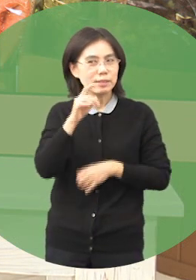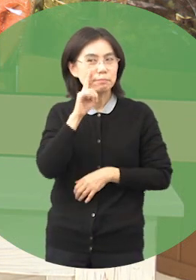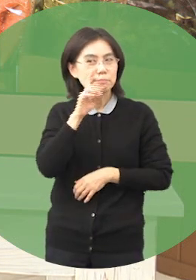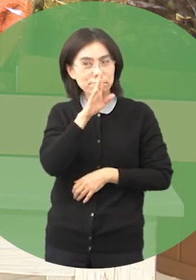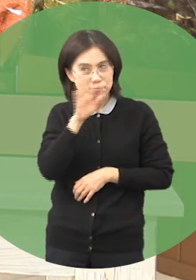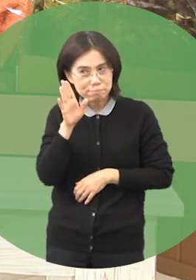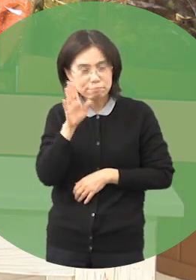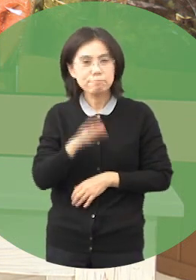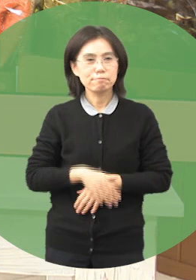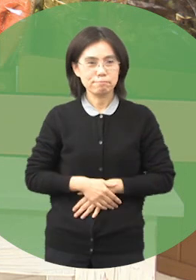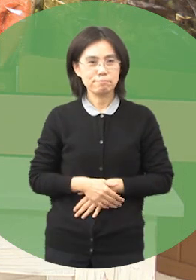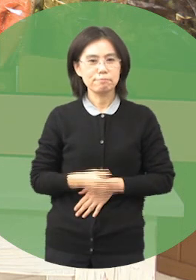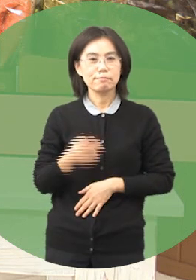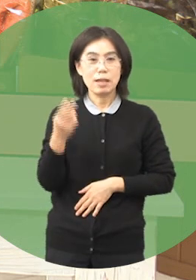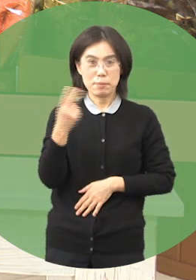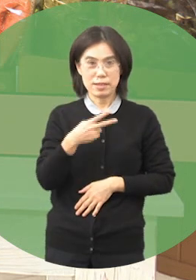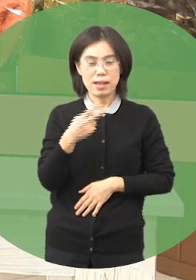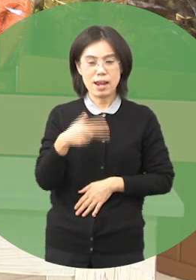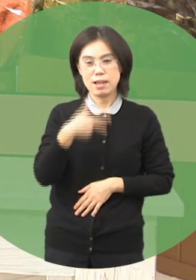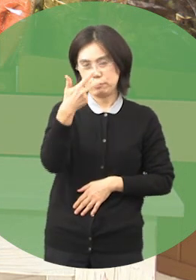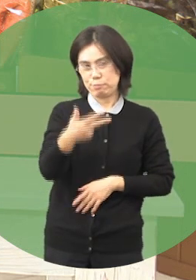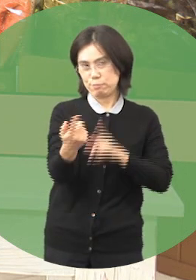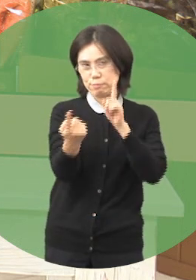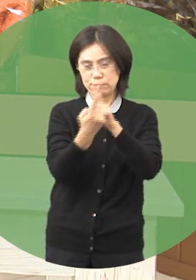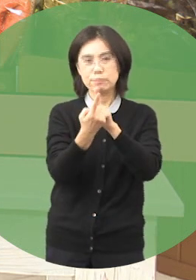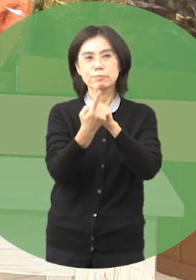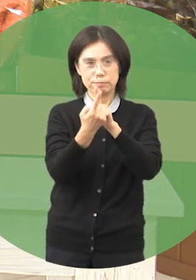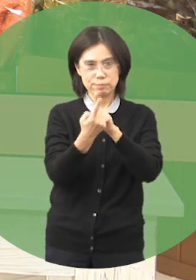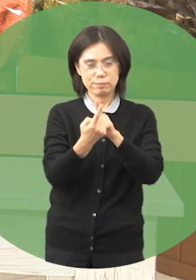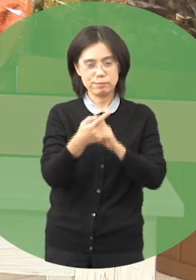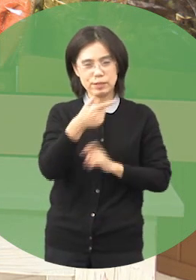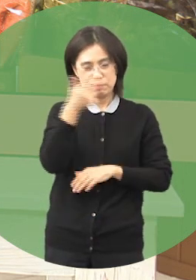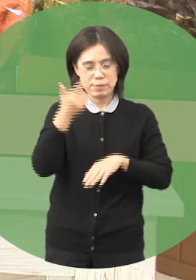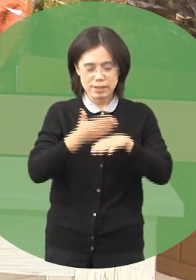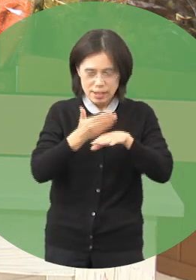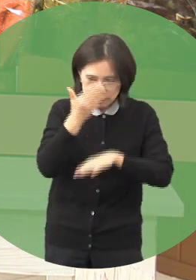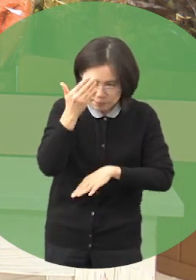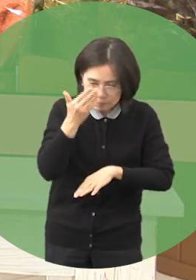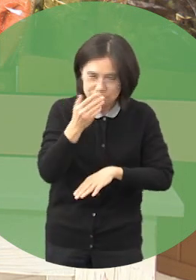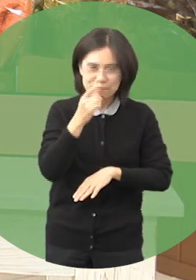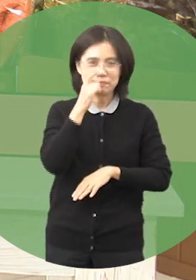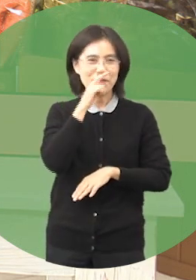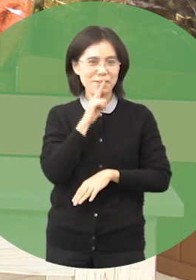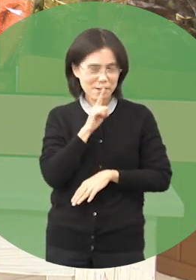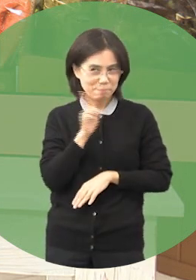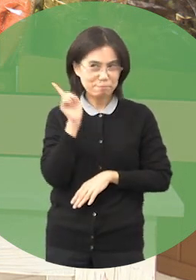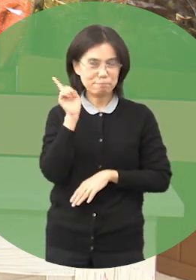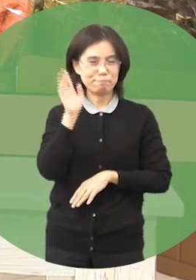それでは来週もお会いしましょう。一平二平デイビルー。